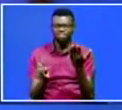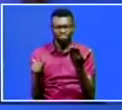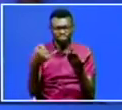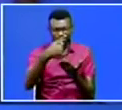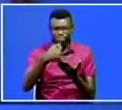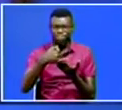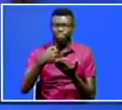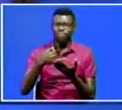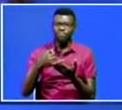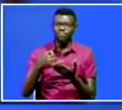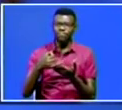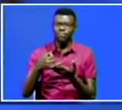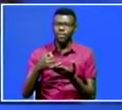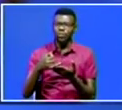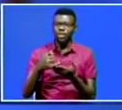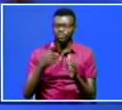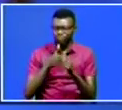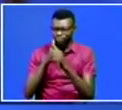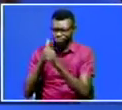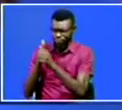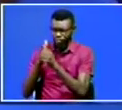design. Tunawapeleka huko